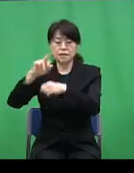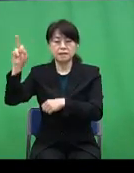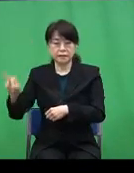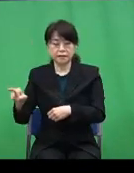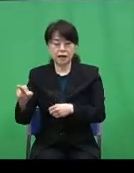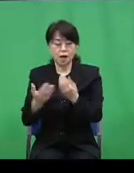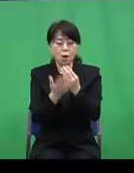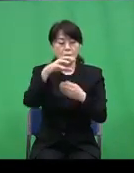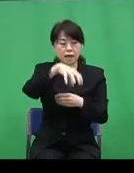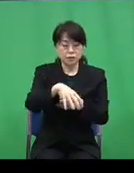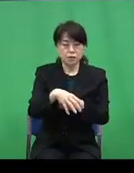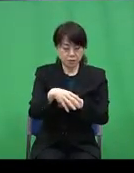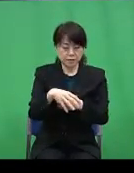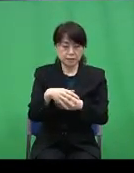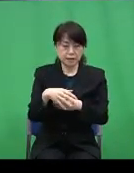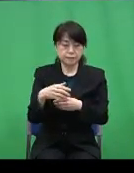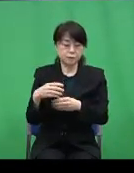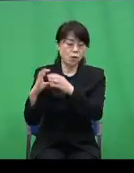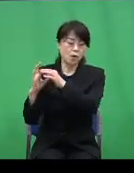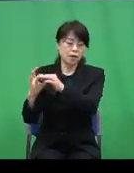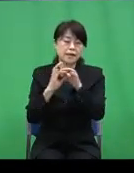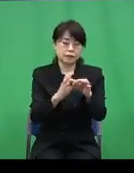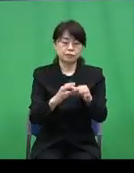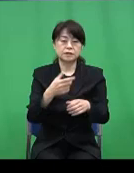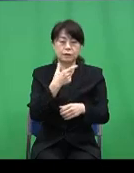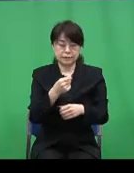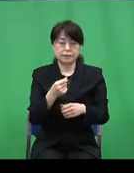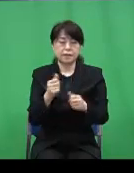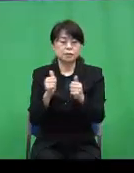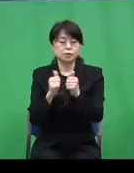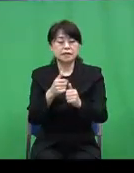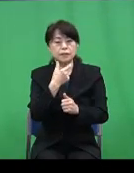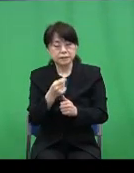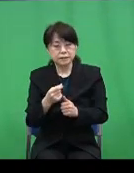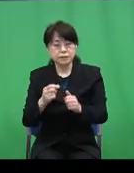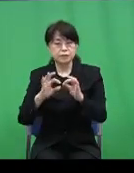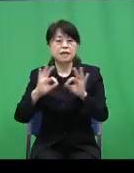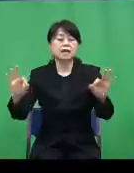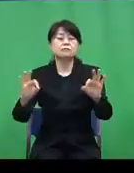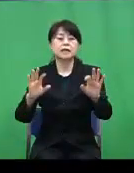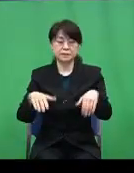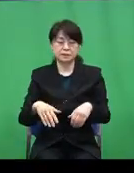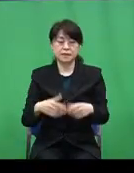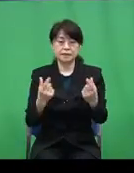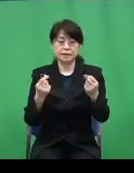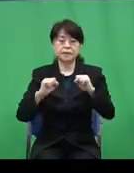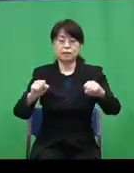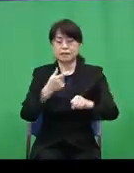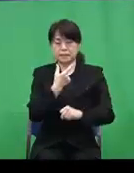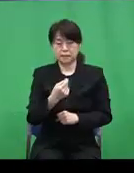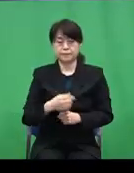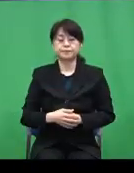所に相談してほしいと、こういったような通知もしてますので、万全を期していきたいと思います。